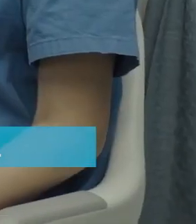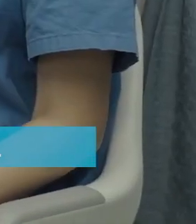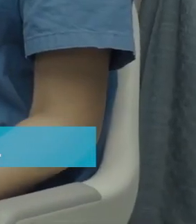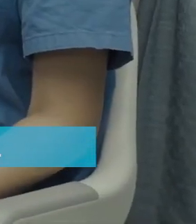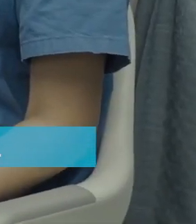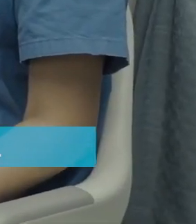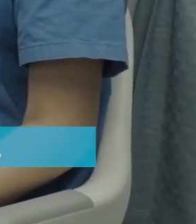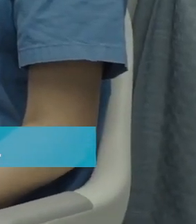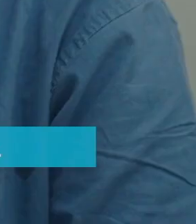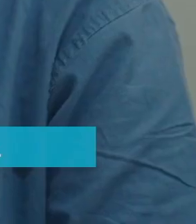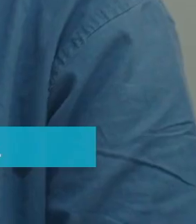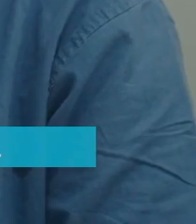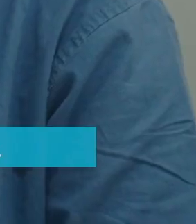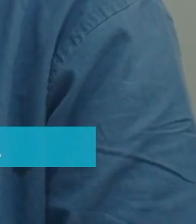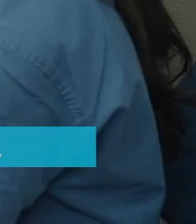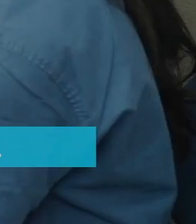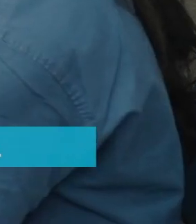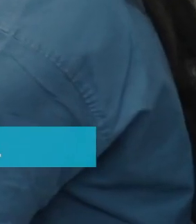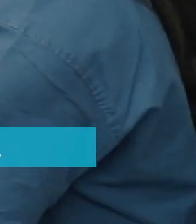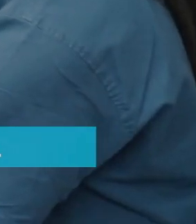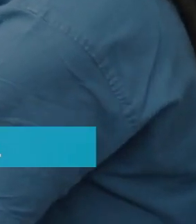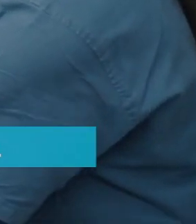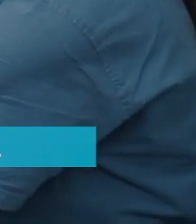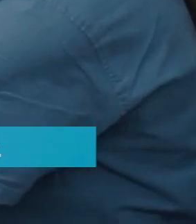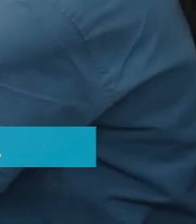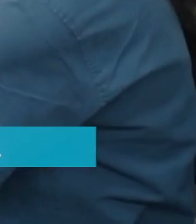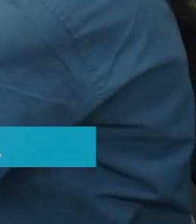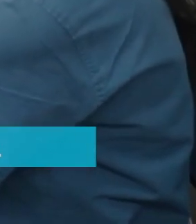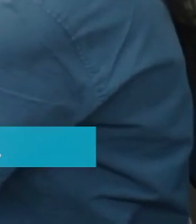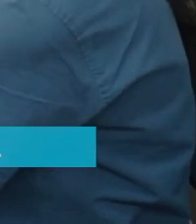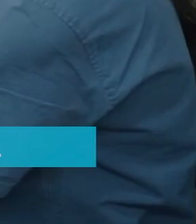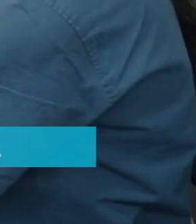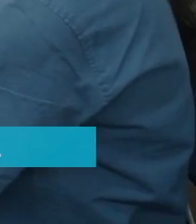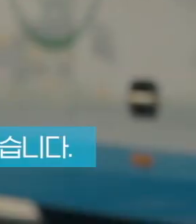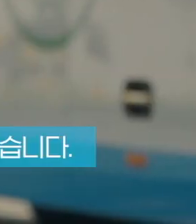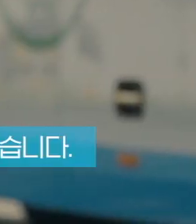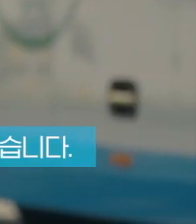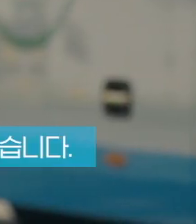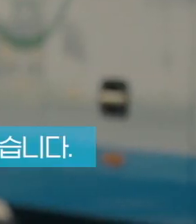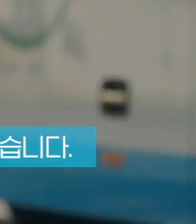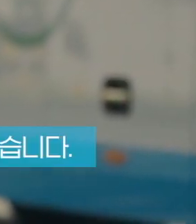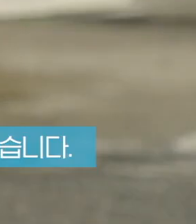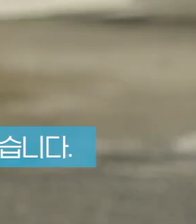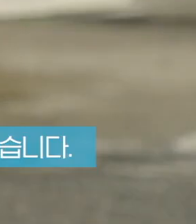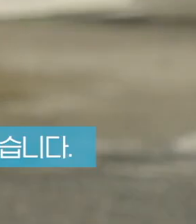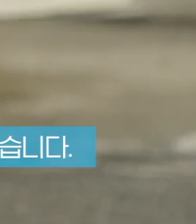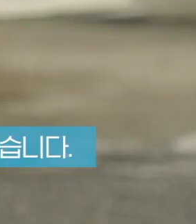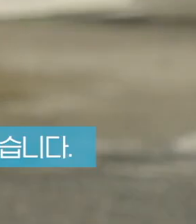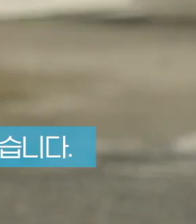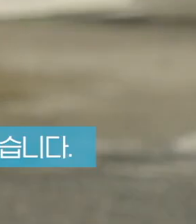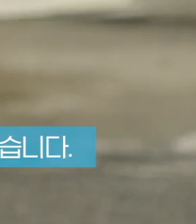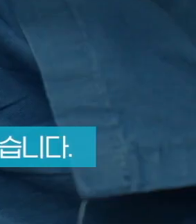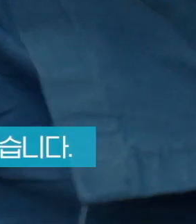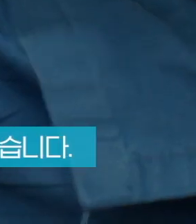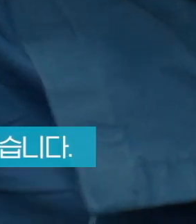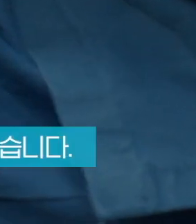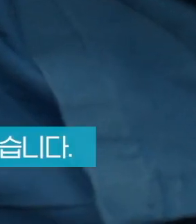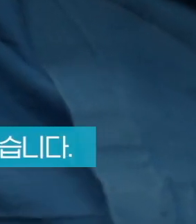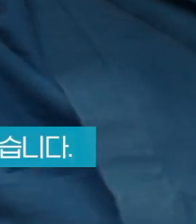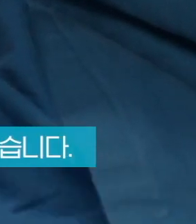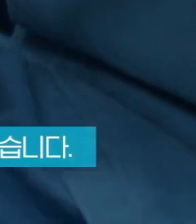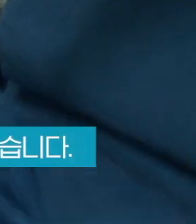쌓였을 때 이완이나 편안하게 쉬실 수 있는 공간들을 갖추고 있습니다. 의료진분들은 코로나19